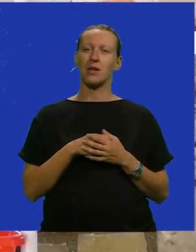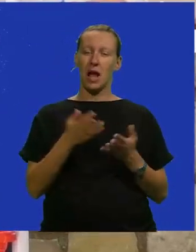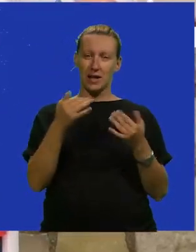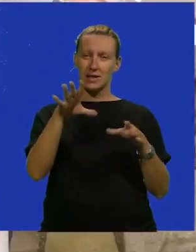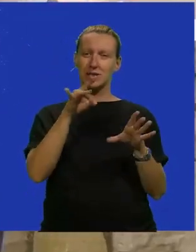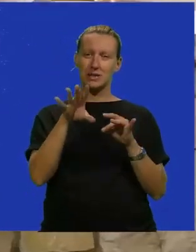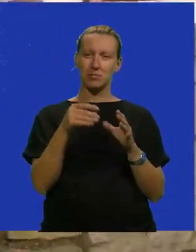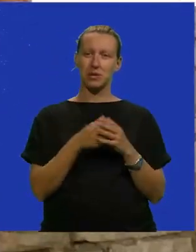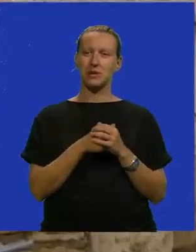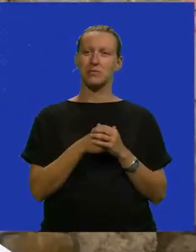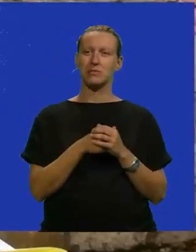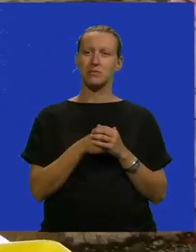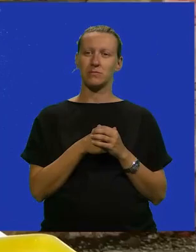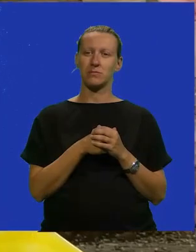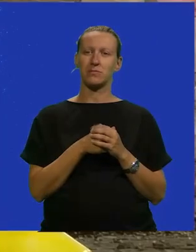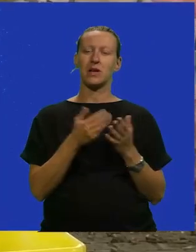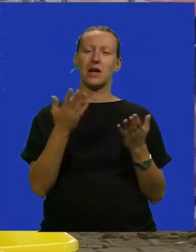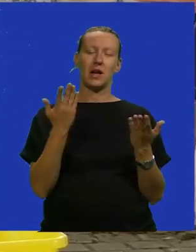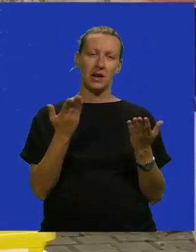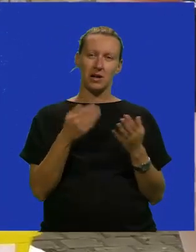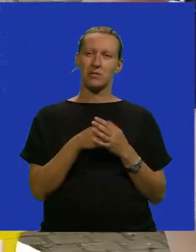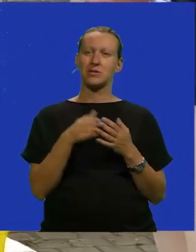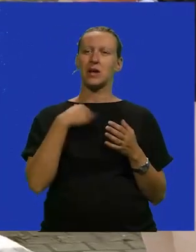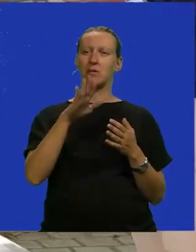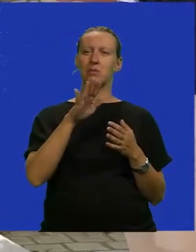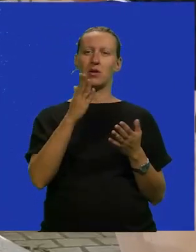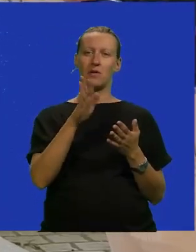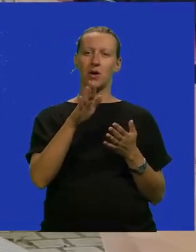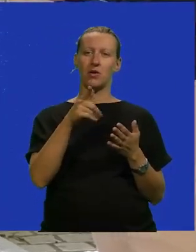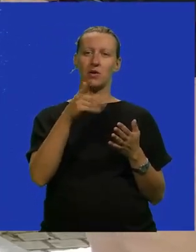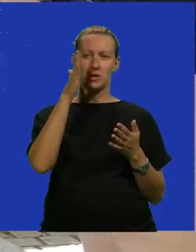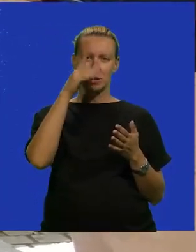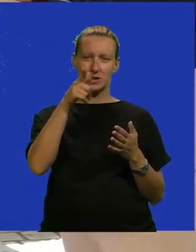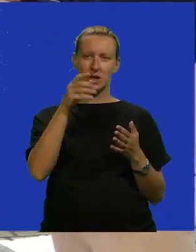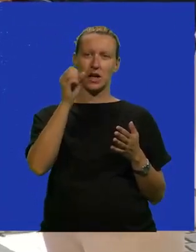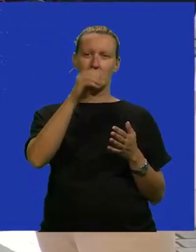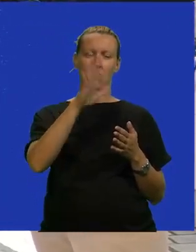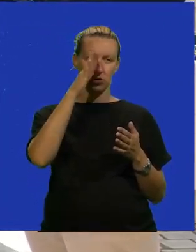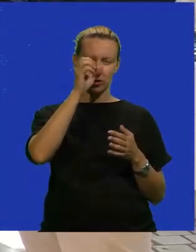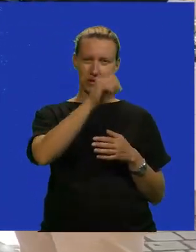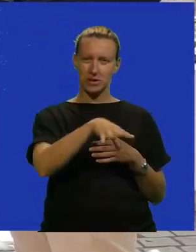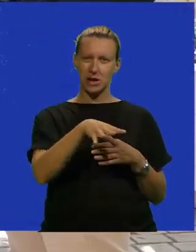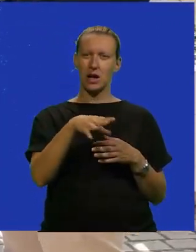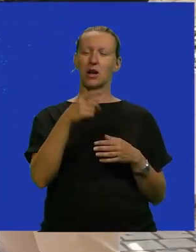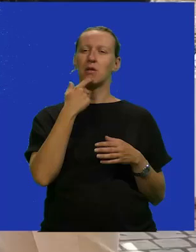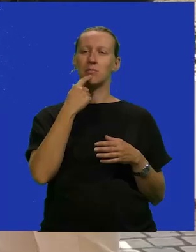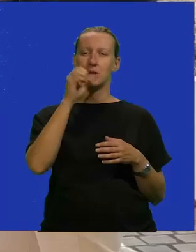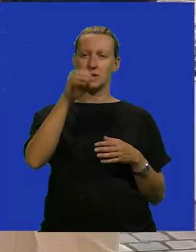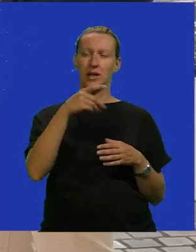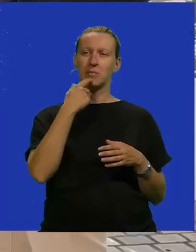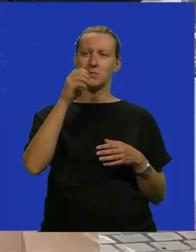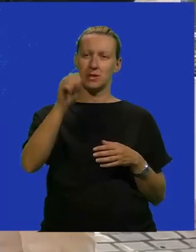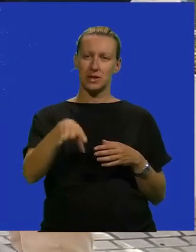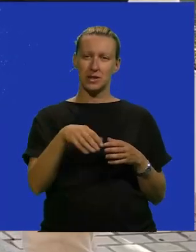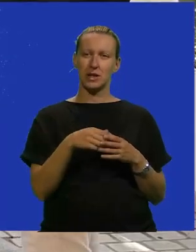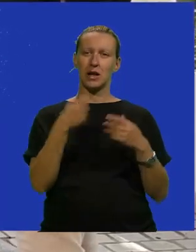Ajmo, izaberite. A, čujte, ja bi ovako, staklo ide u staklo, metal u